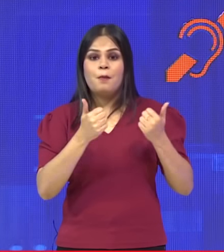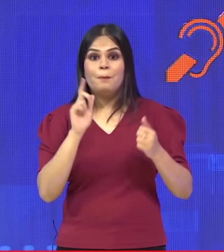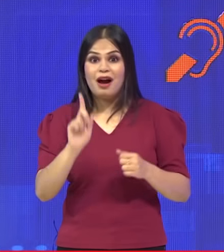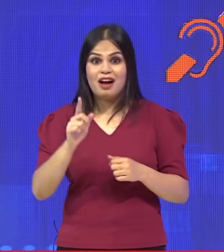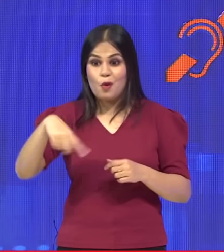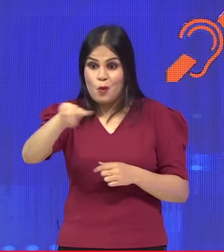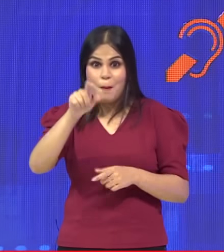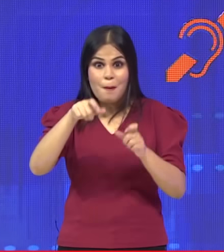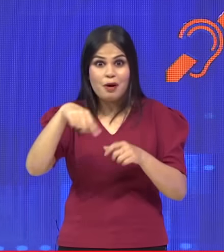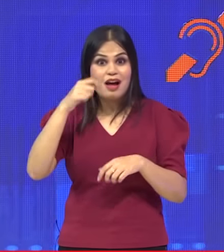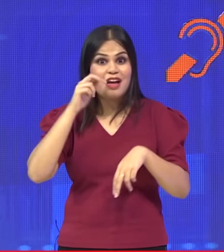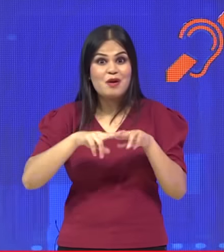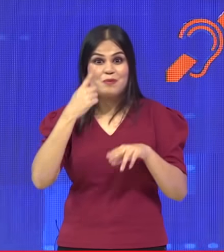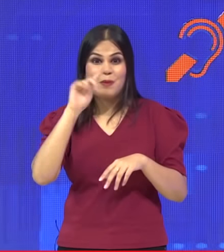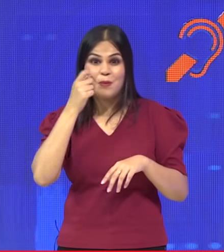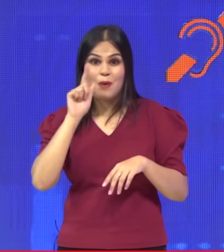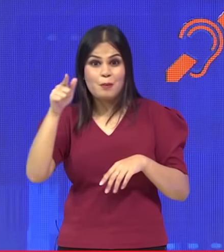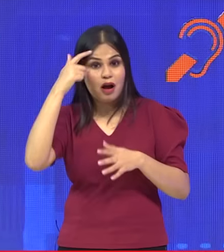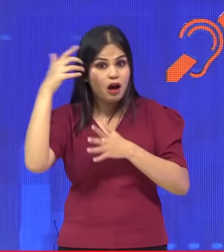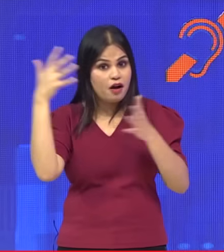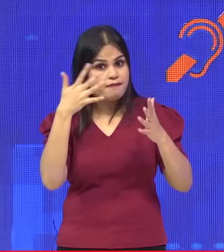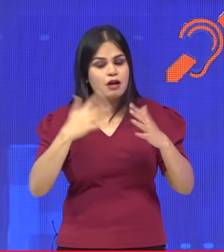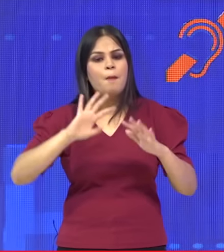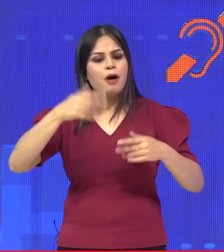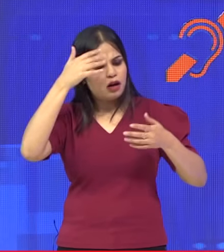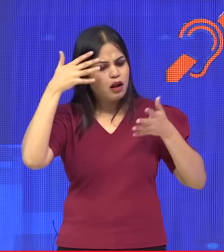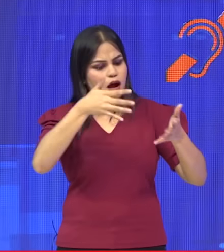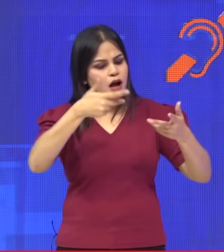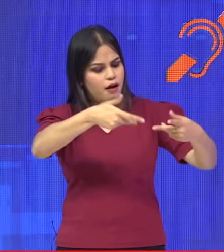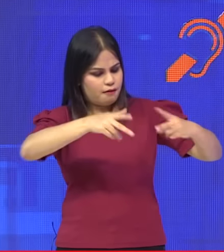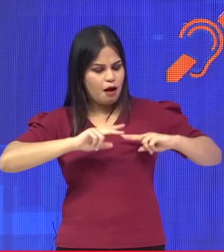तो तकलीफ तो बी से के लिए आप ही को हो रही है